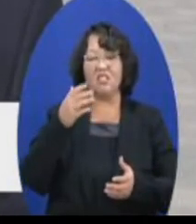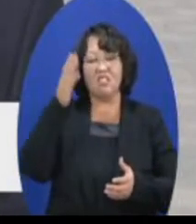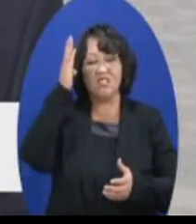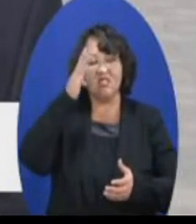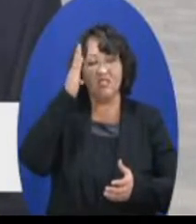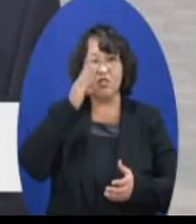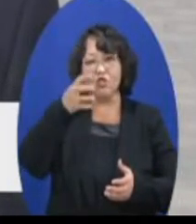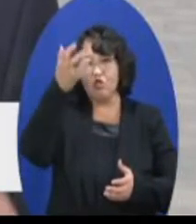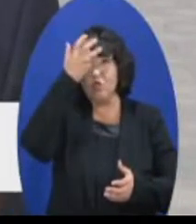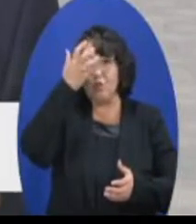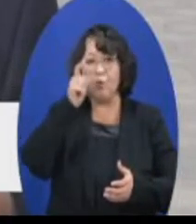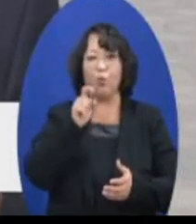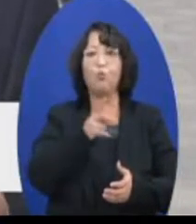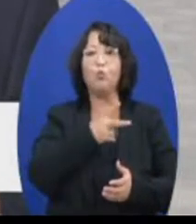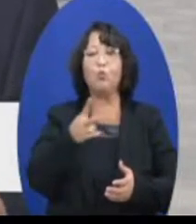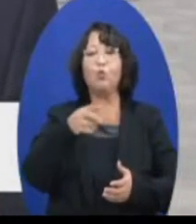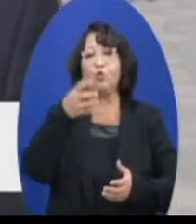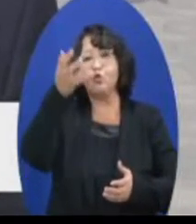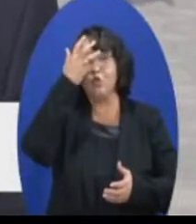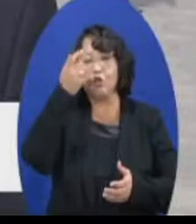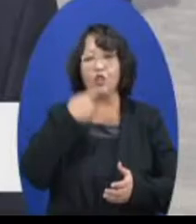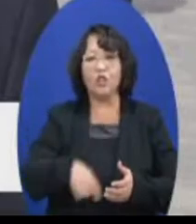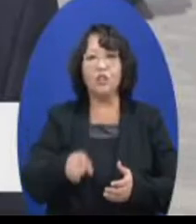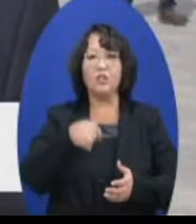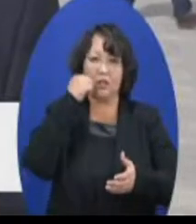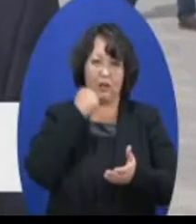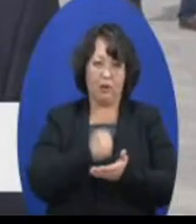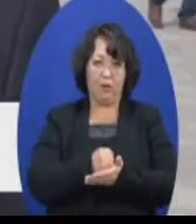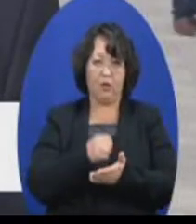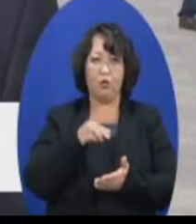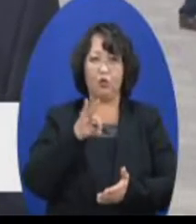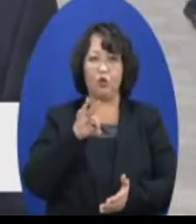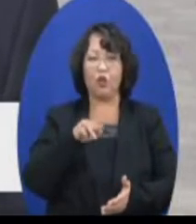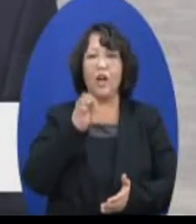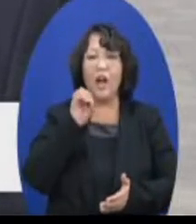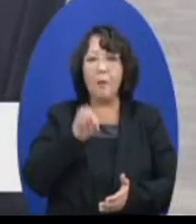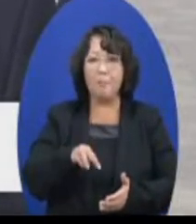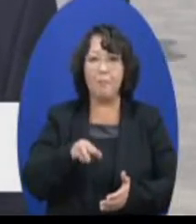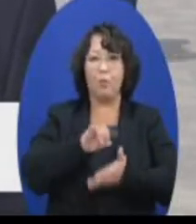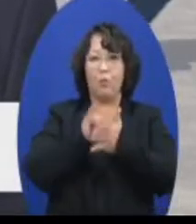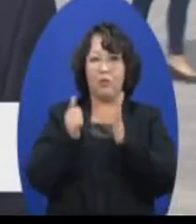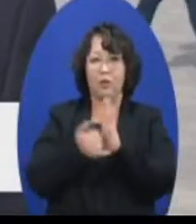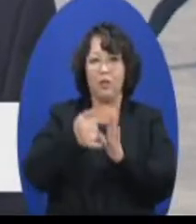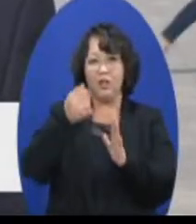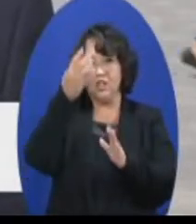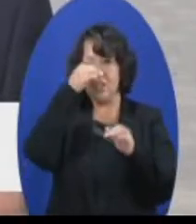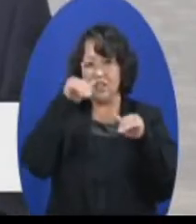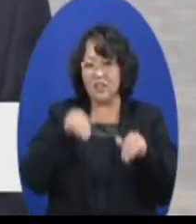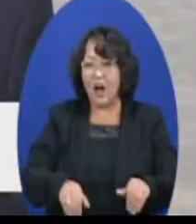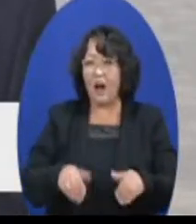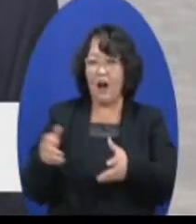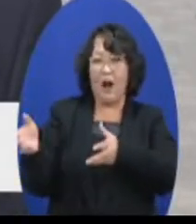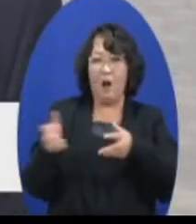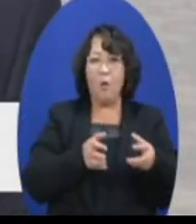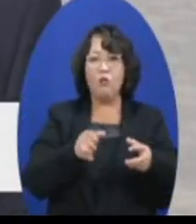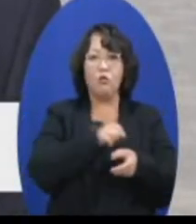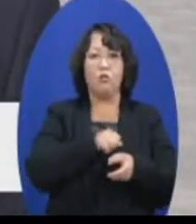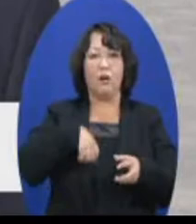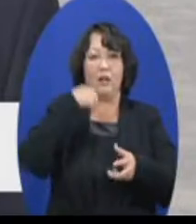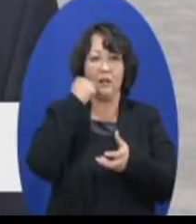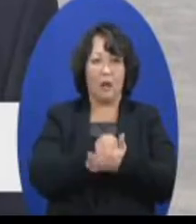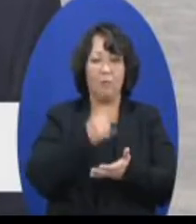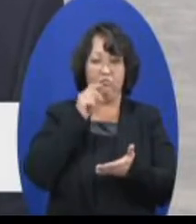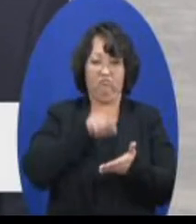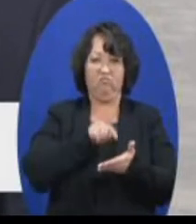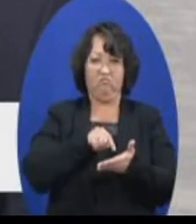төрийн тотем болоод үлдсэн. Тэр хүнүүгийн төрийн тотемыг Эгэзэн Чингис хаан төрдөө тотем болгож үлдээж өөрснийхөө тамга болгож авч үлдсэн